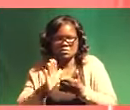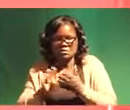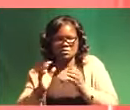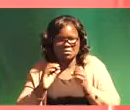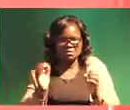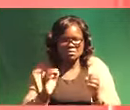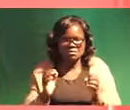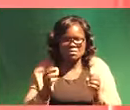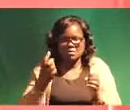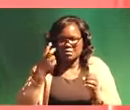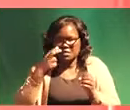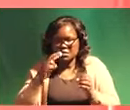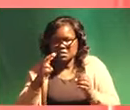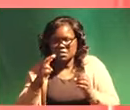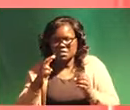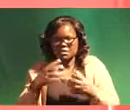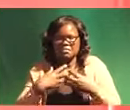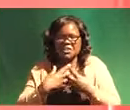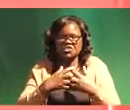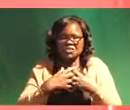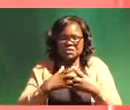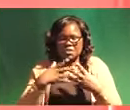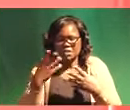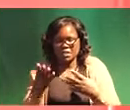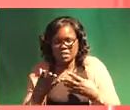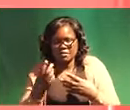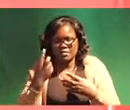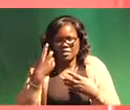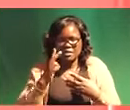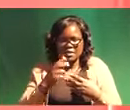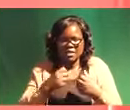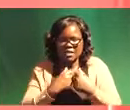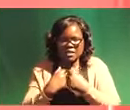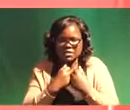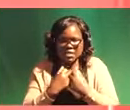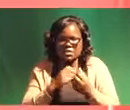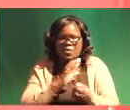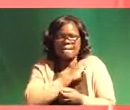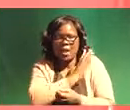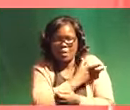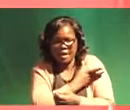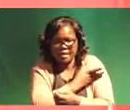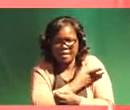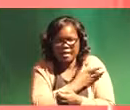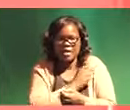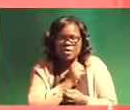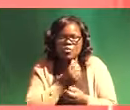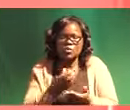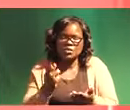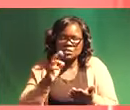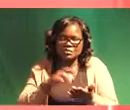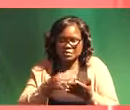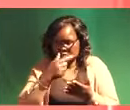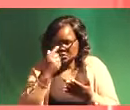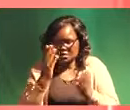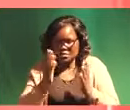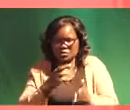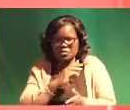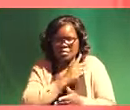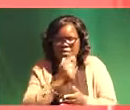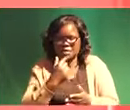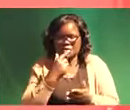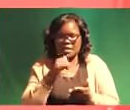kaelo. Umeona sile machine na umeona kuna changamoto ya power. Na sitaki kurudia wazao mtu apawa ameambiwa